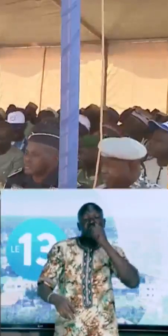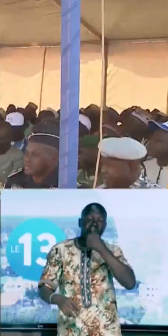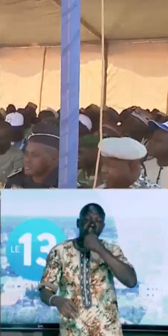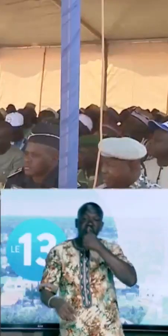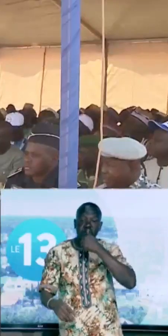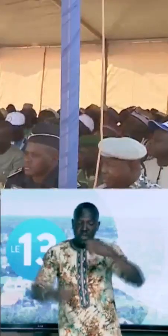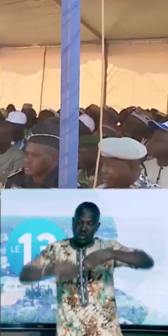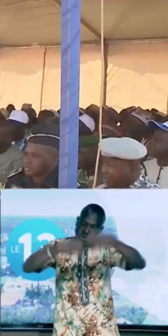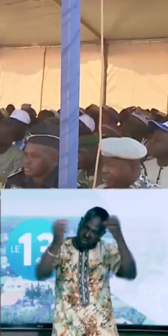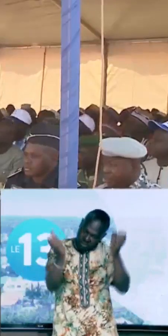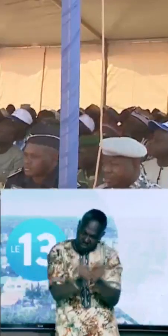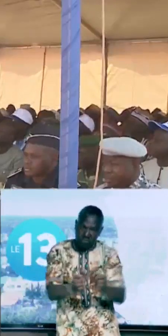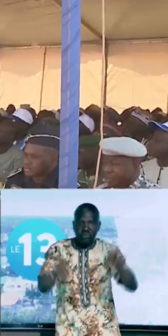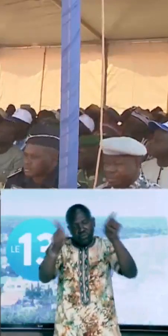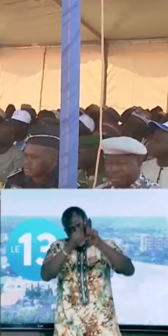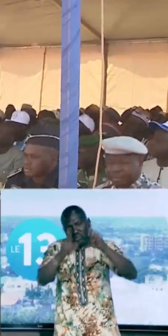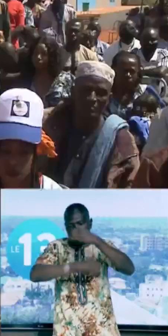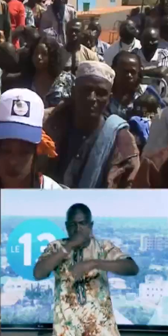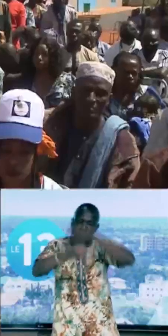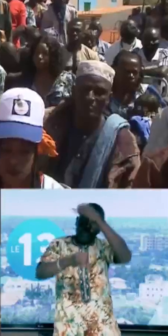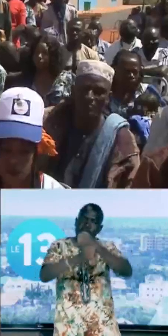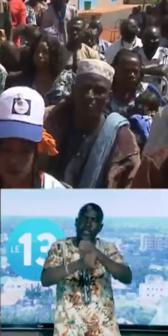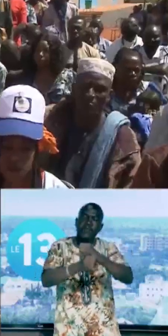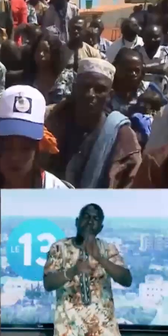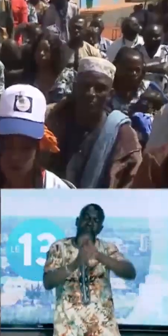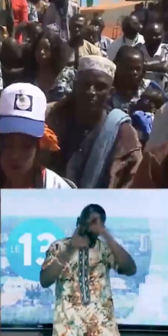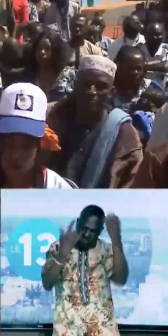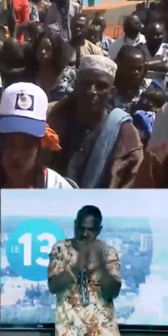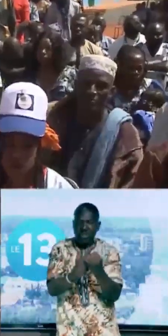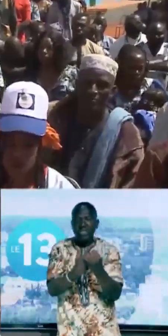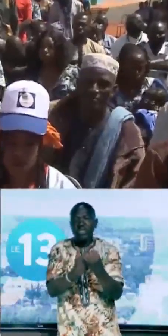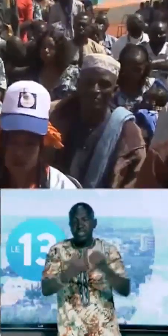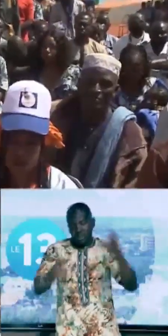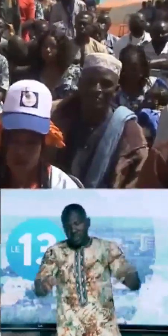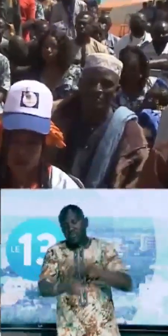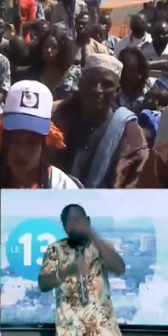groupe AC International, une société qui